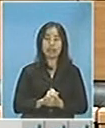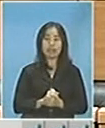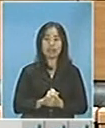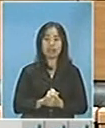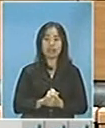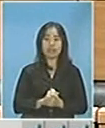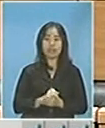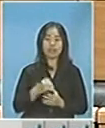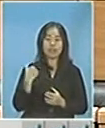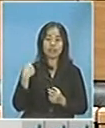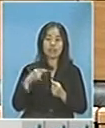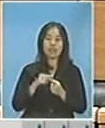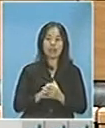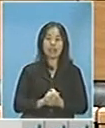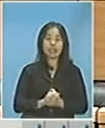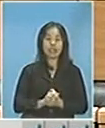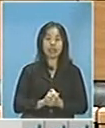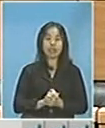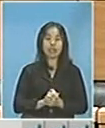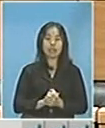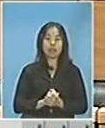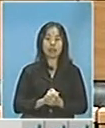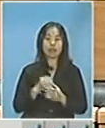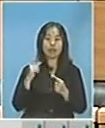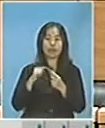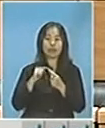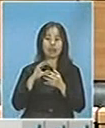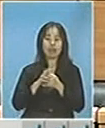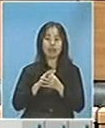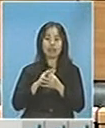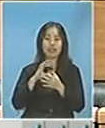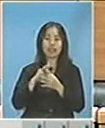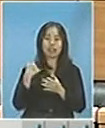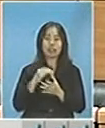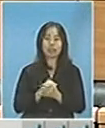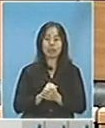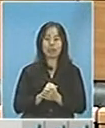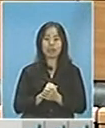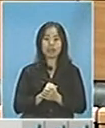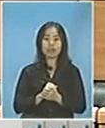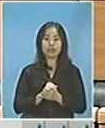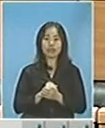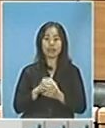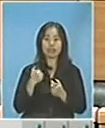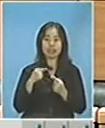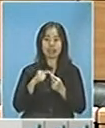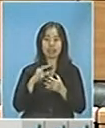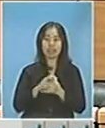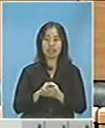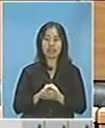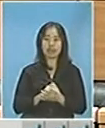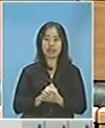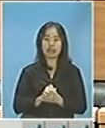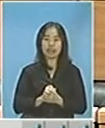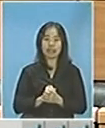ชบัณฑิตยสถานในสัดส่วนของพรรคภูมิใจไทยดังต่อไปนี้ 1. นายยืนหยัดใจสมุทร